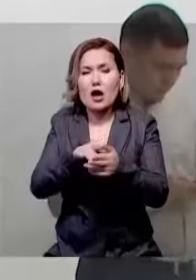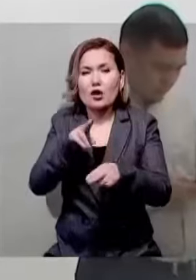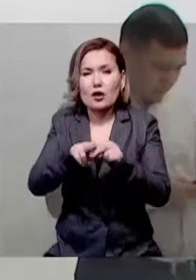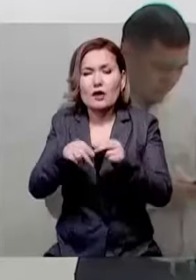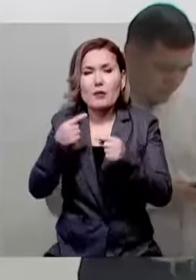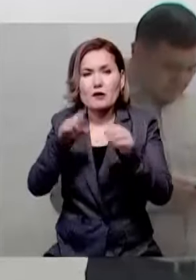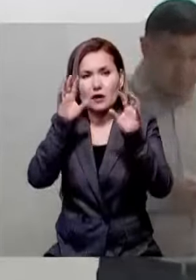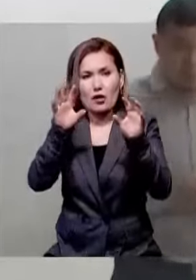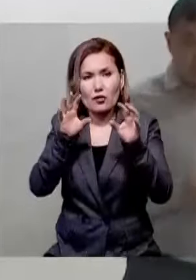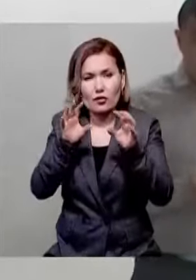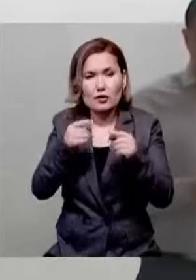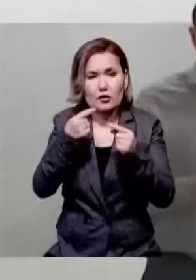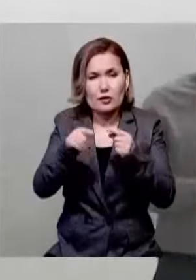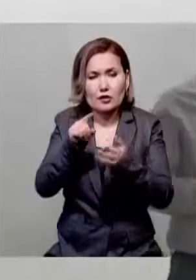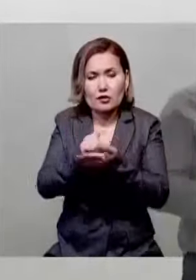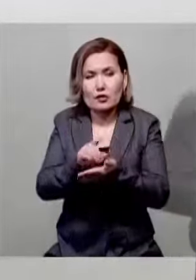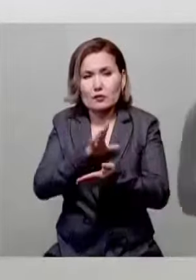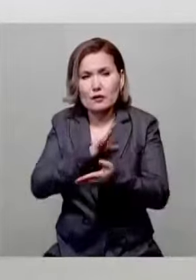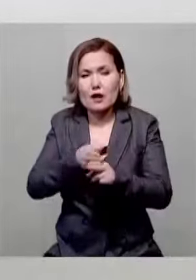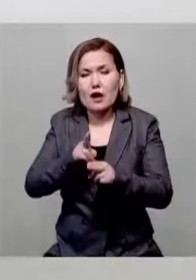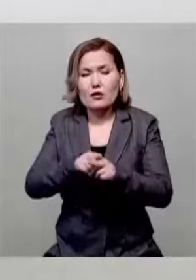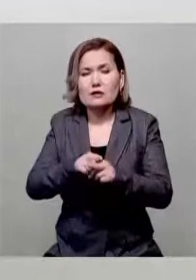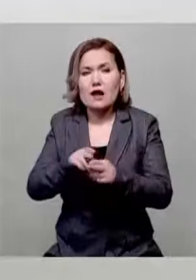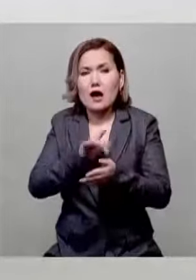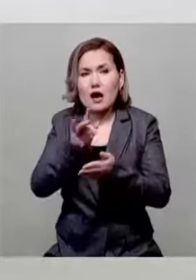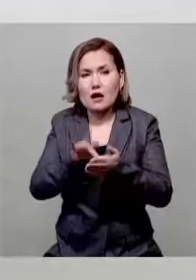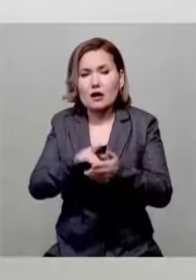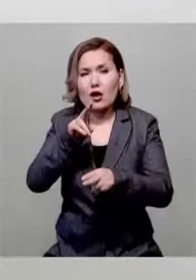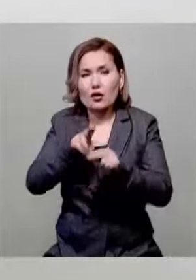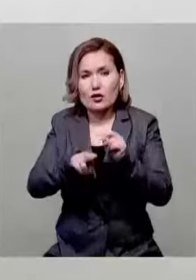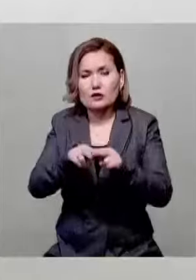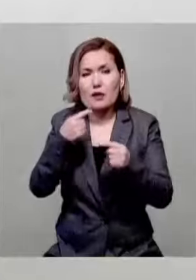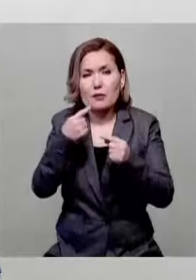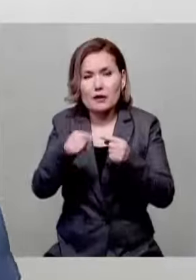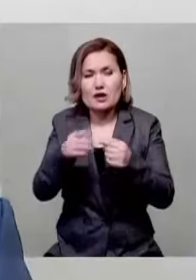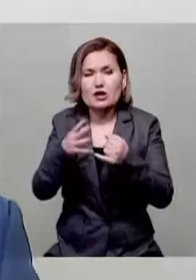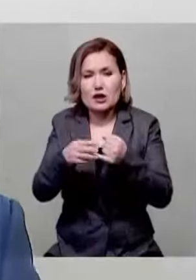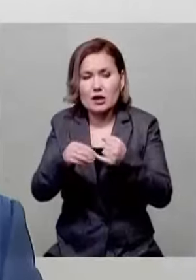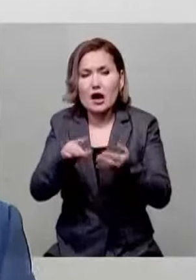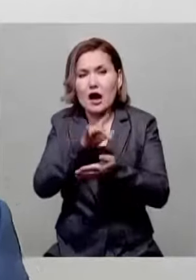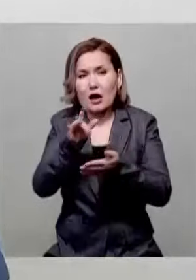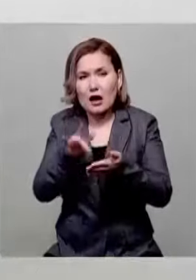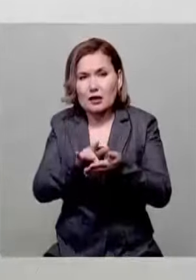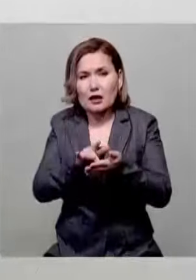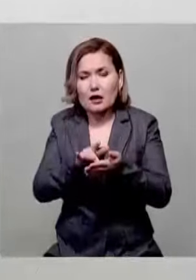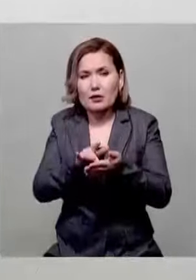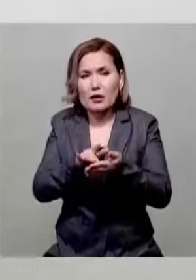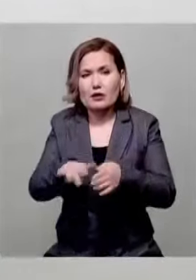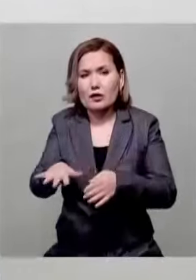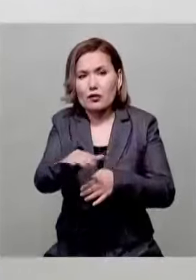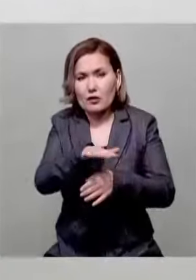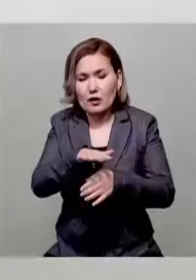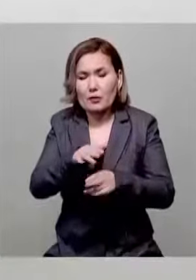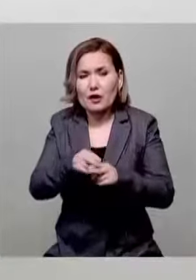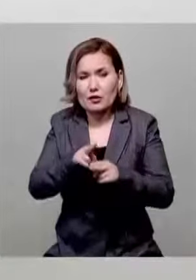бір кодекс жасау керек. Қала құрылысының кодексі ол жердің, қалалардың жаңағы зонированиесін